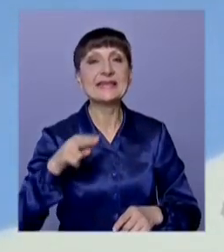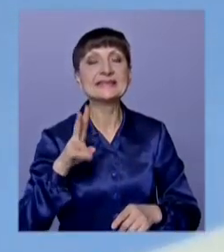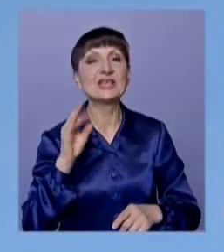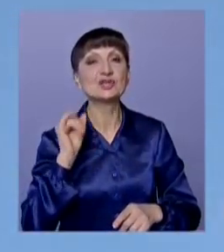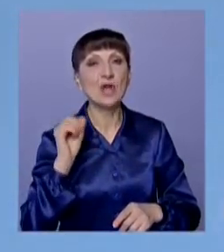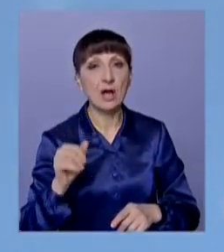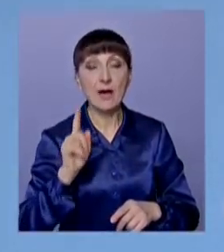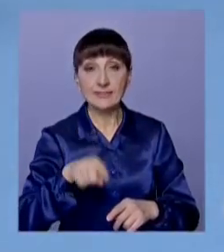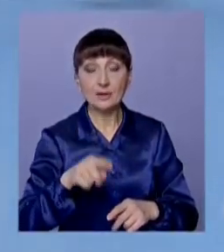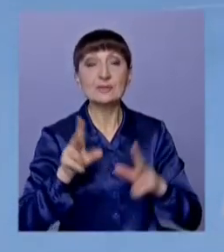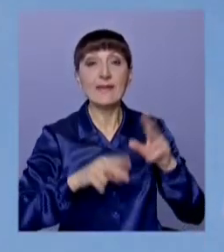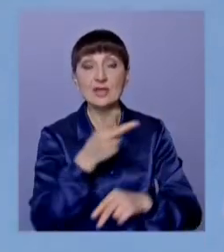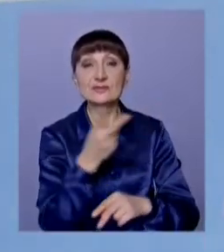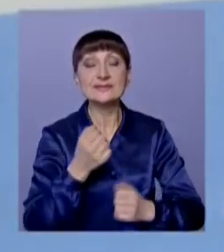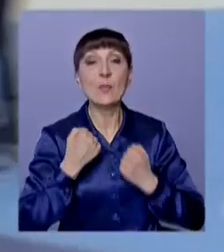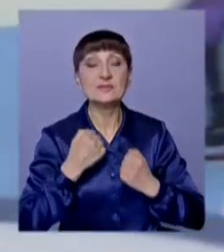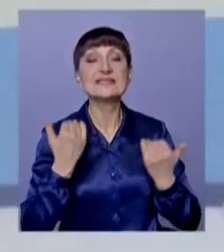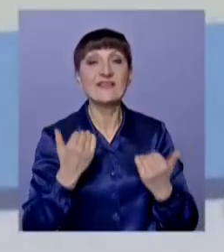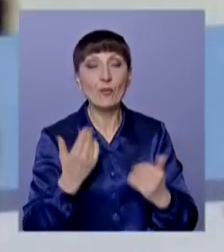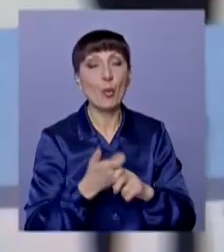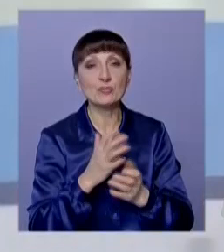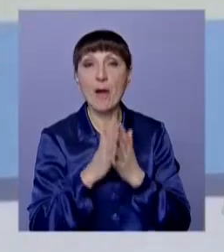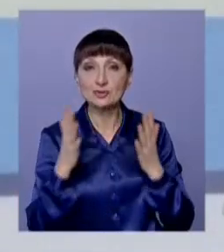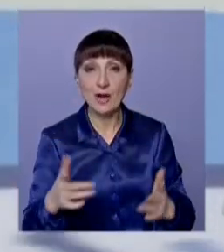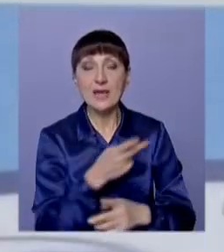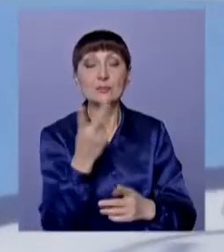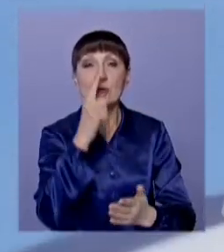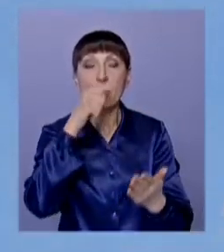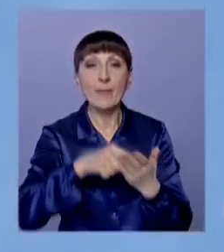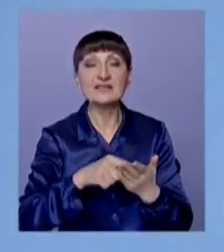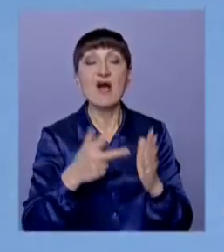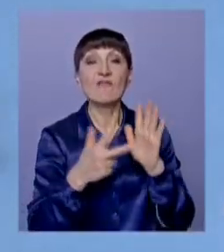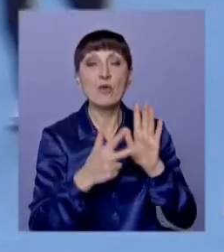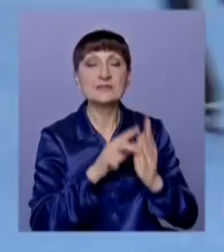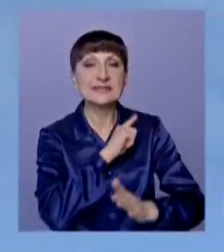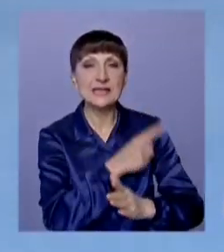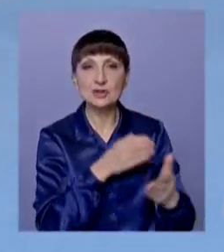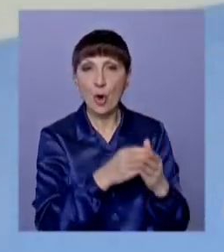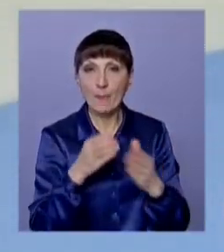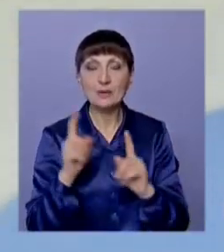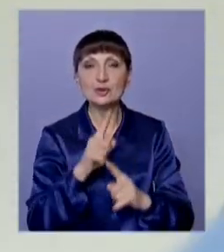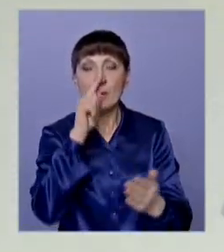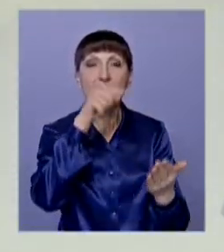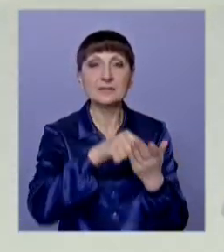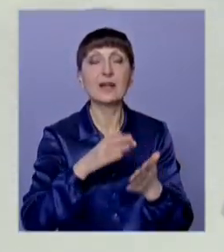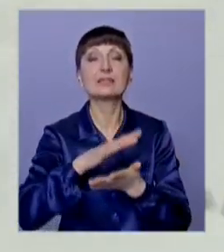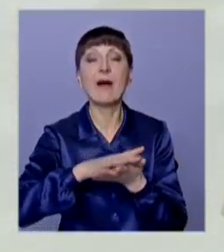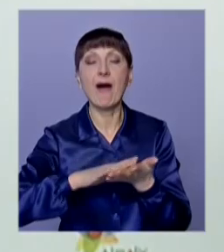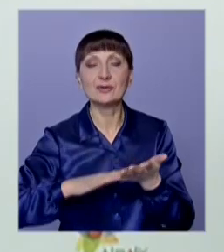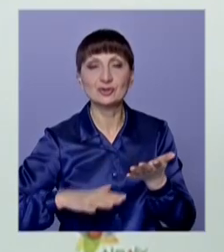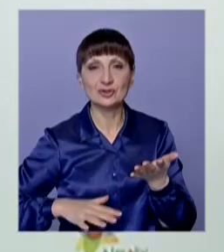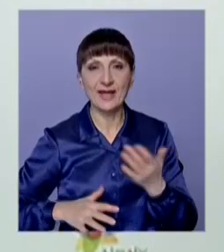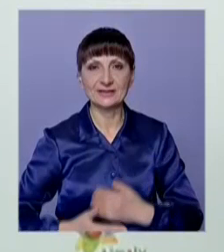Никиша. Надежда на этих спортсменов и сегодня большая. Им нужно попасть в 8 сильнейших команд, чтобы пробраться дальше.